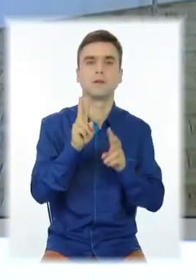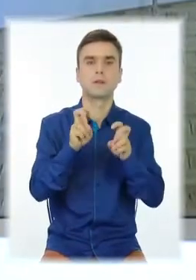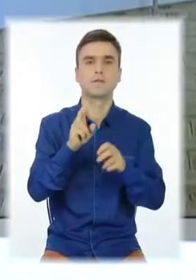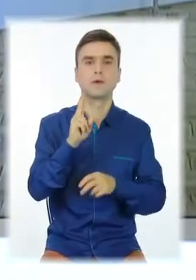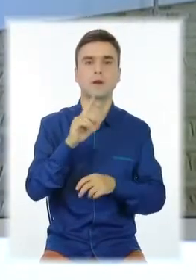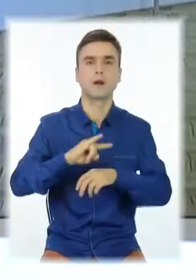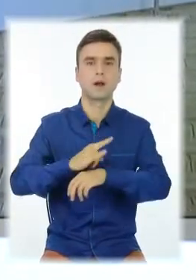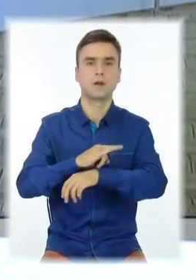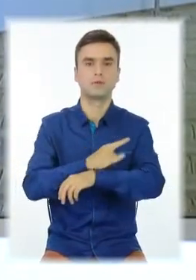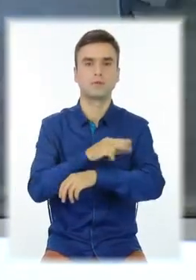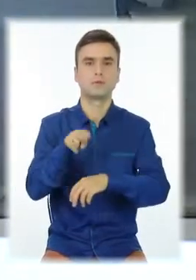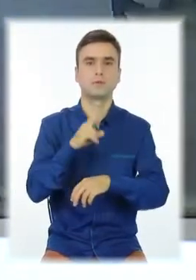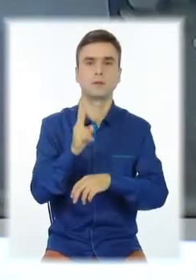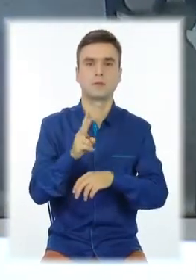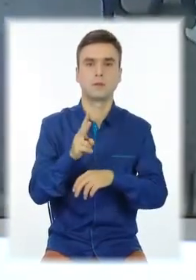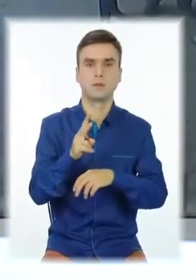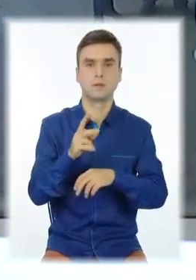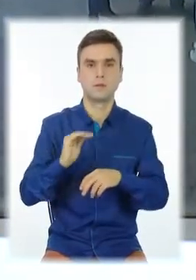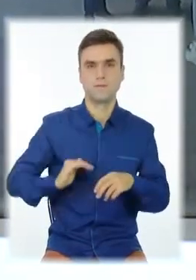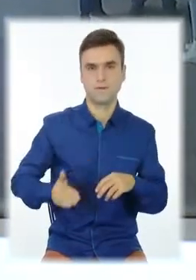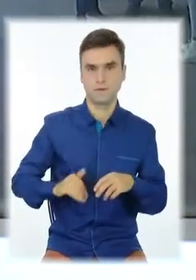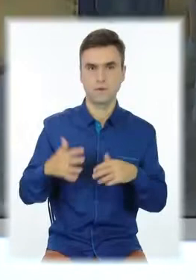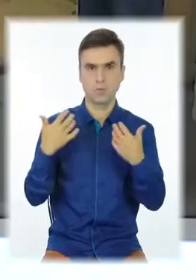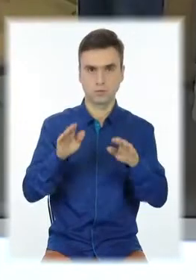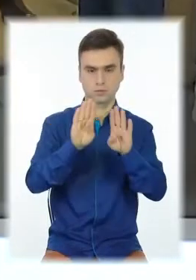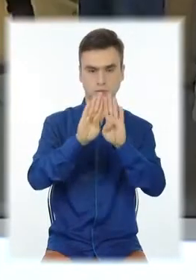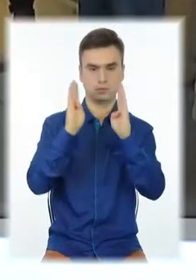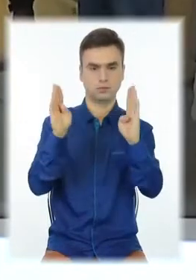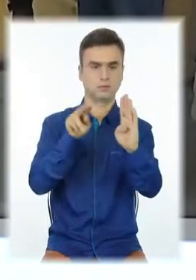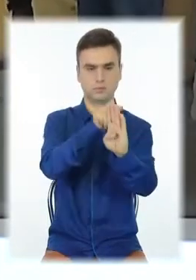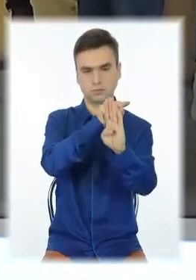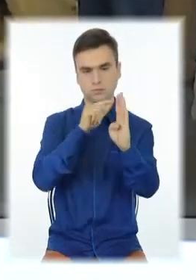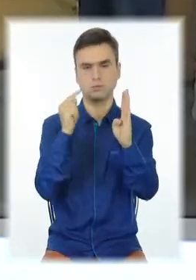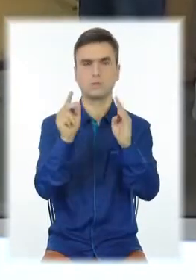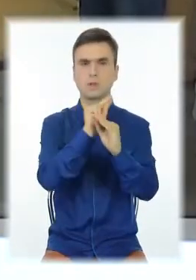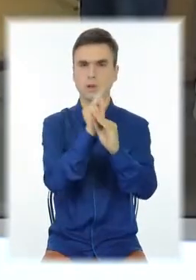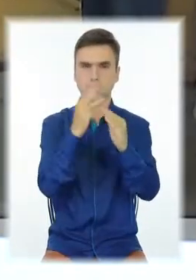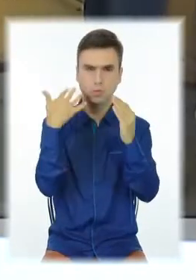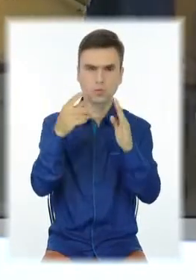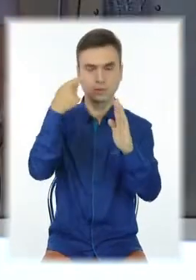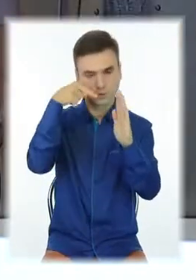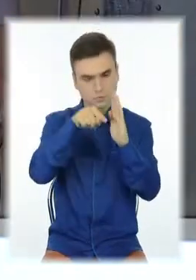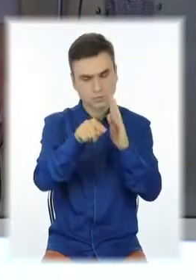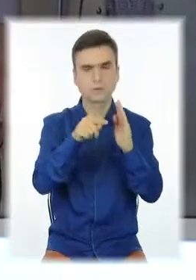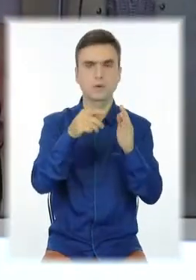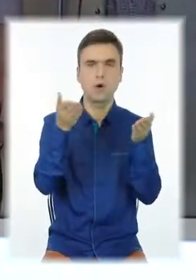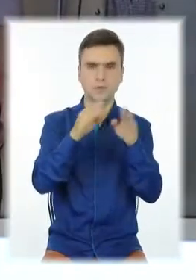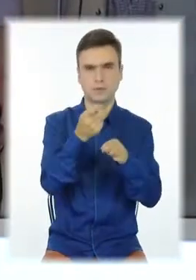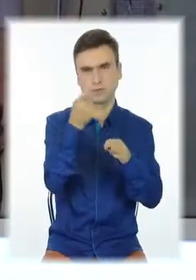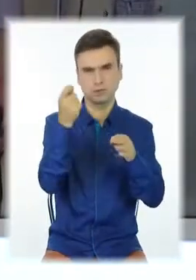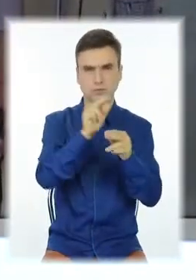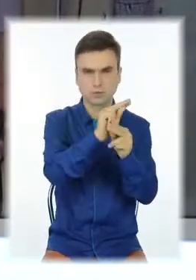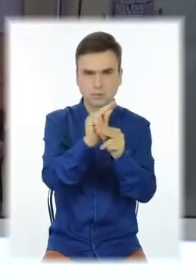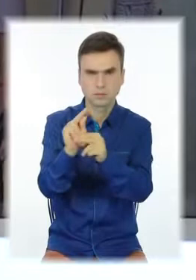«Карачуни». Підрядники вже майже повністю завершили відновлення фасаду та продовжують реконструкцію фоє, залів і